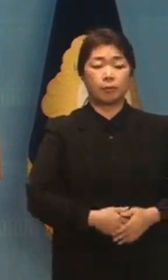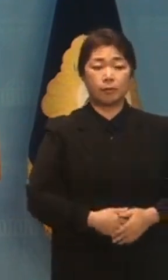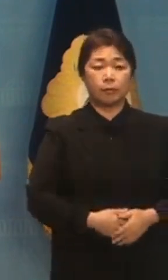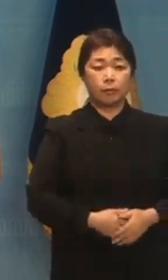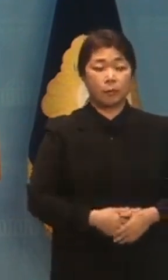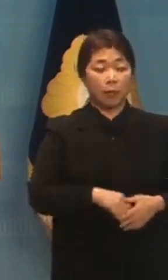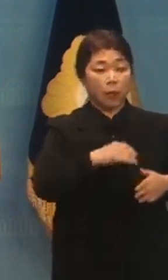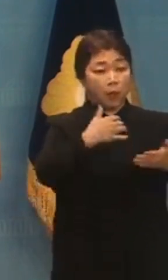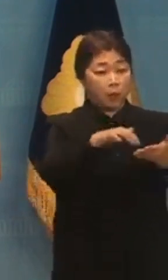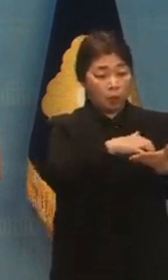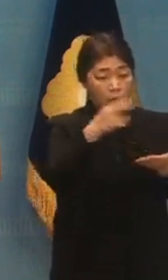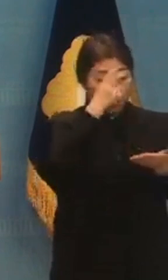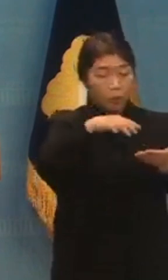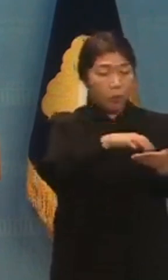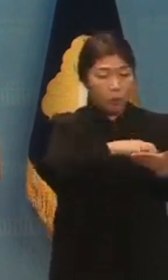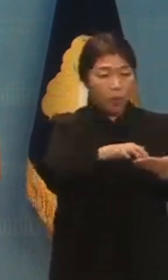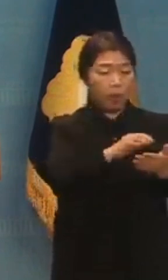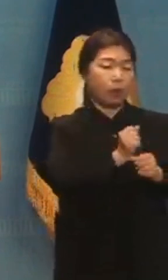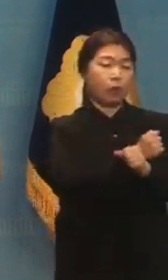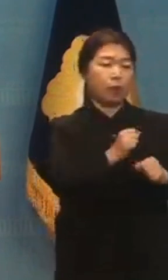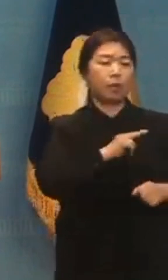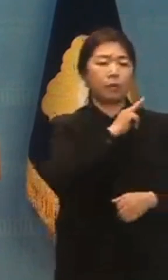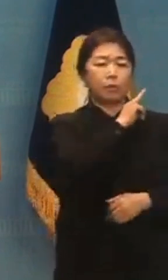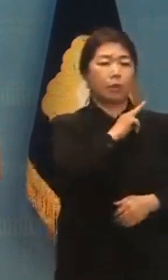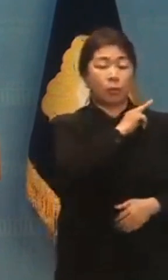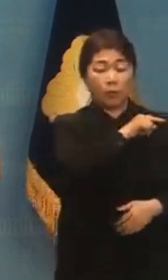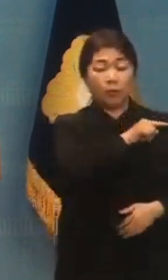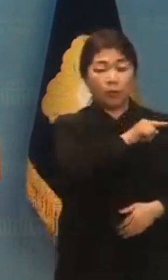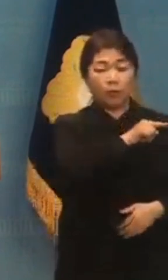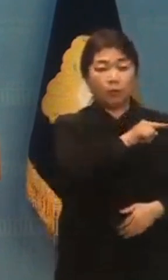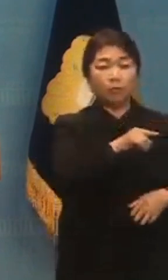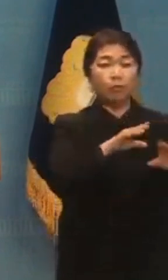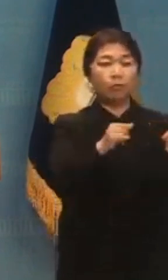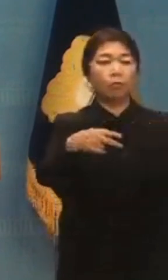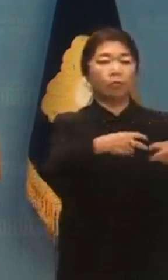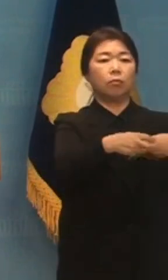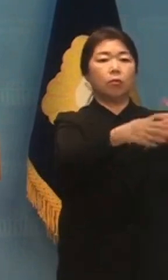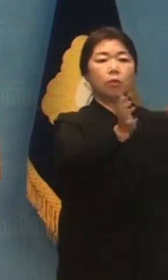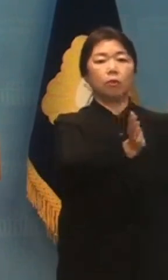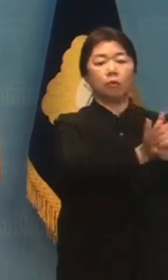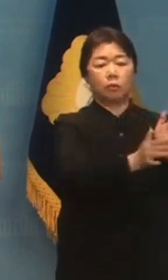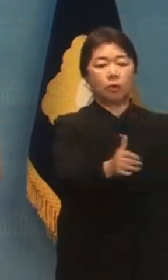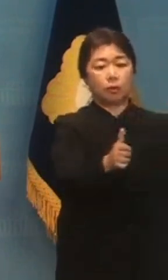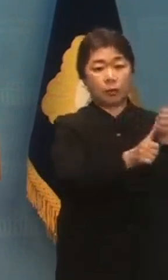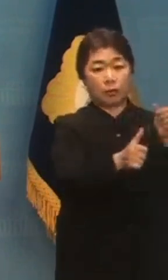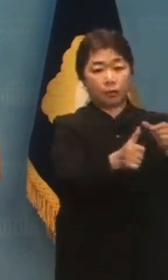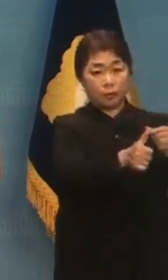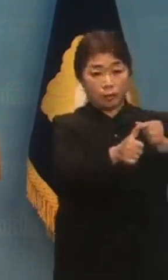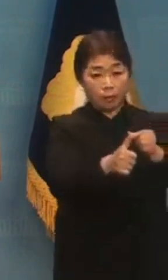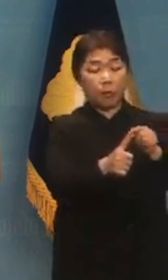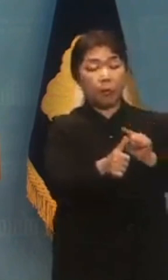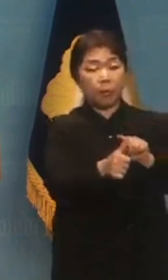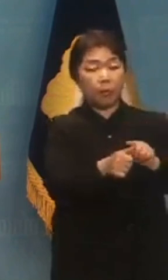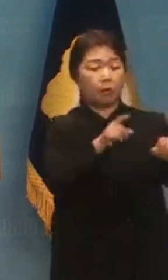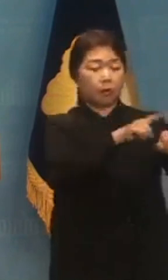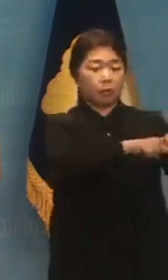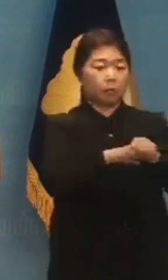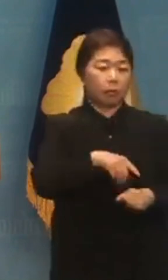통계 조작 의혹을 수사 중인 검찰이 윤성원 전 국토부 1차관 등에 대해 구속영장을